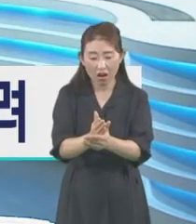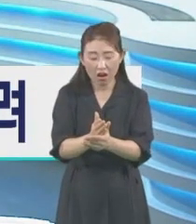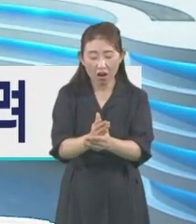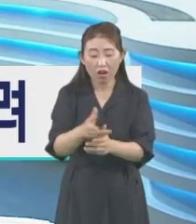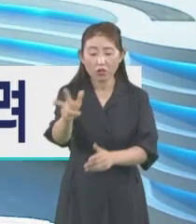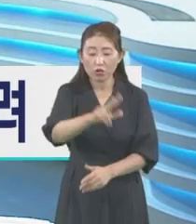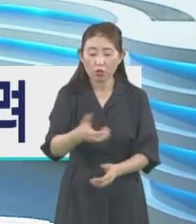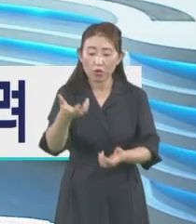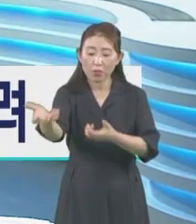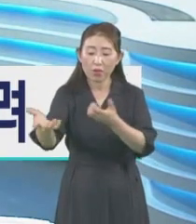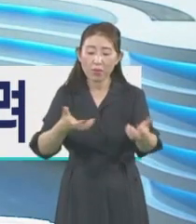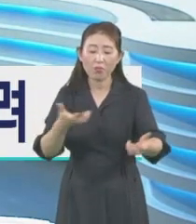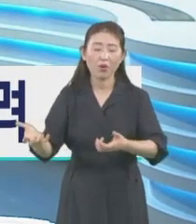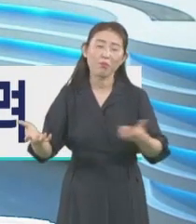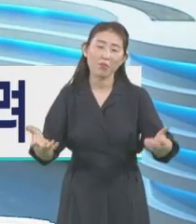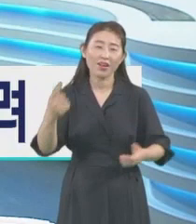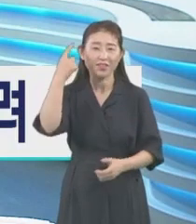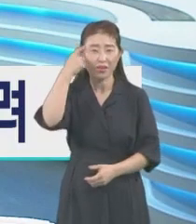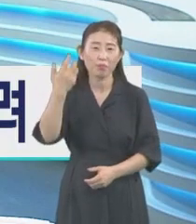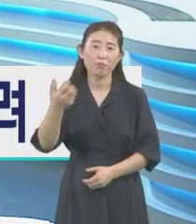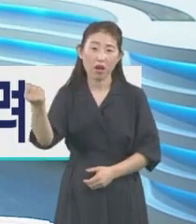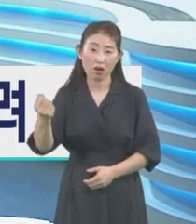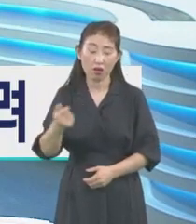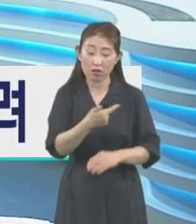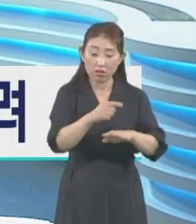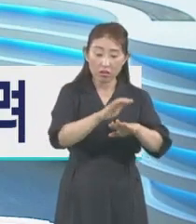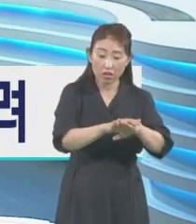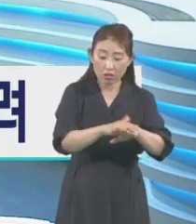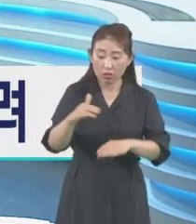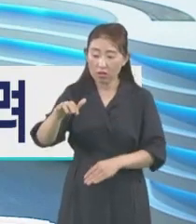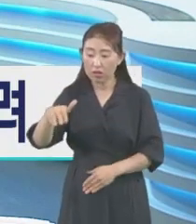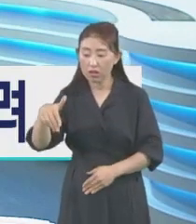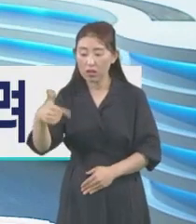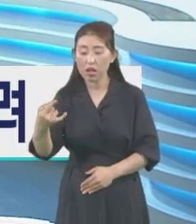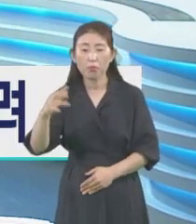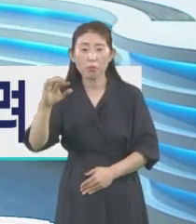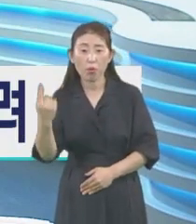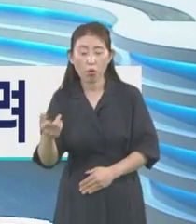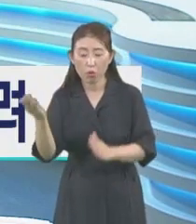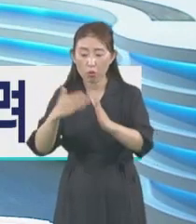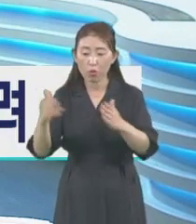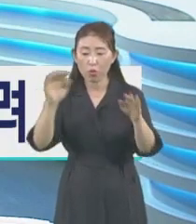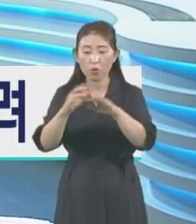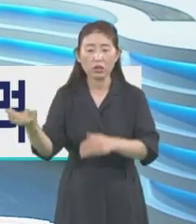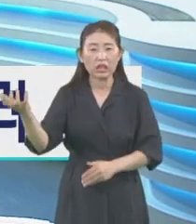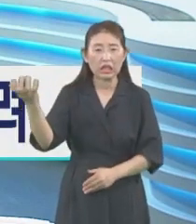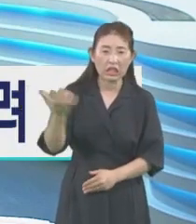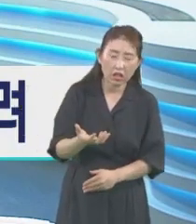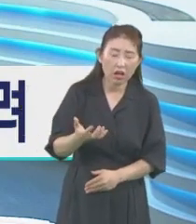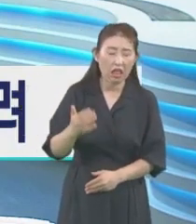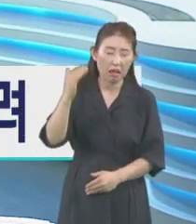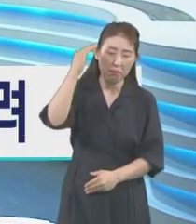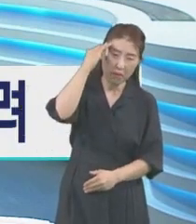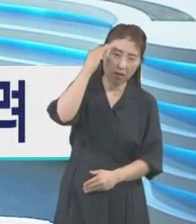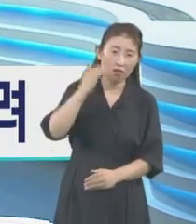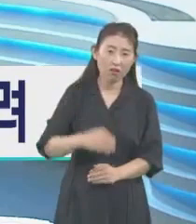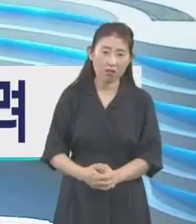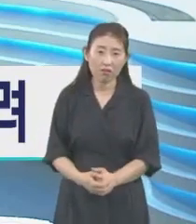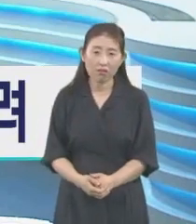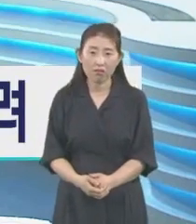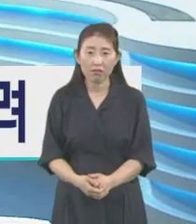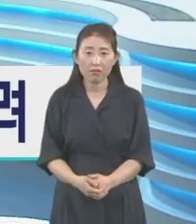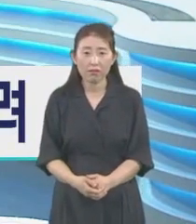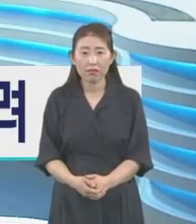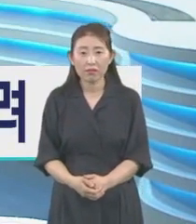기관별 분산 이전을 밝혔는데 당장 대전과 내포 신도시의 공공기관 이전에 차질이 우려됩니다.